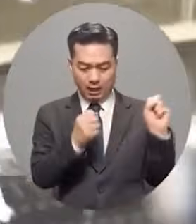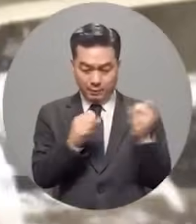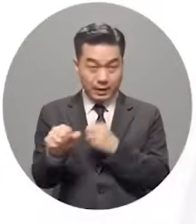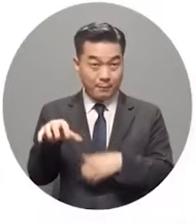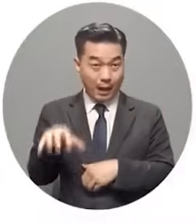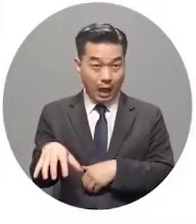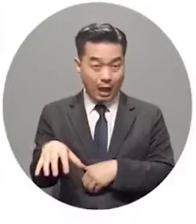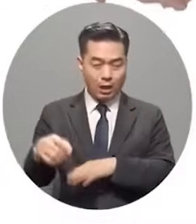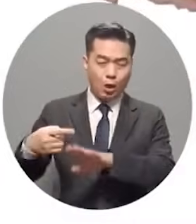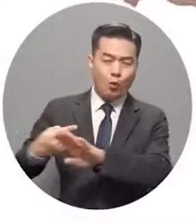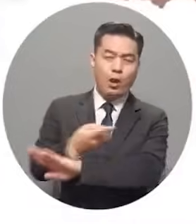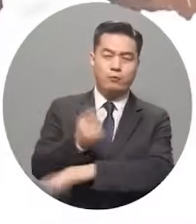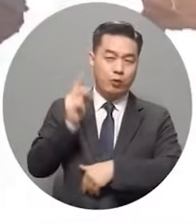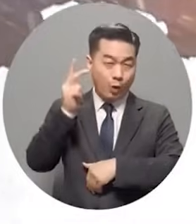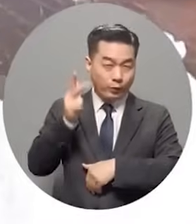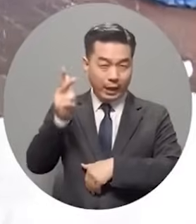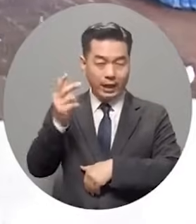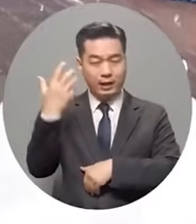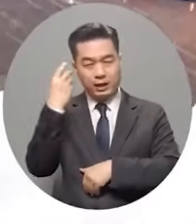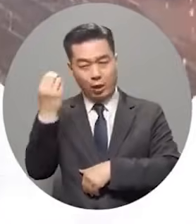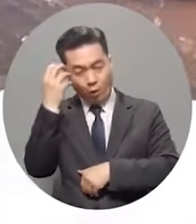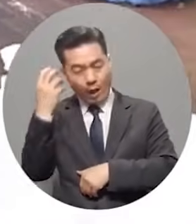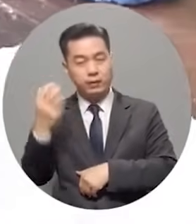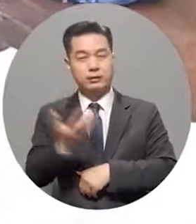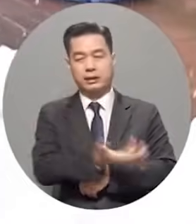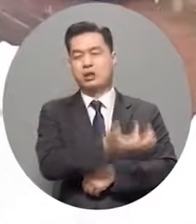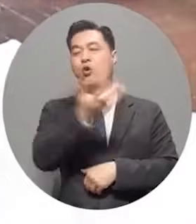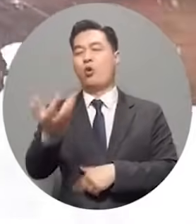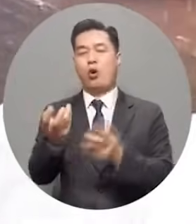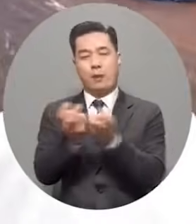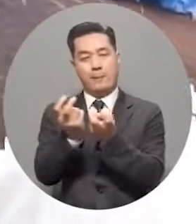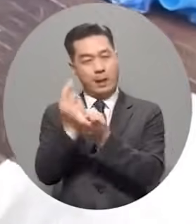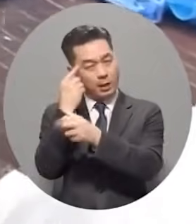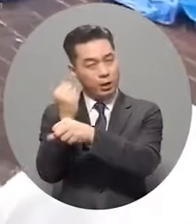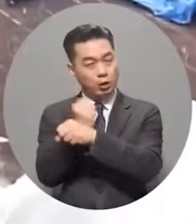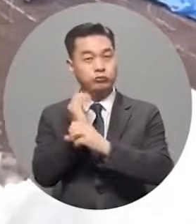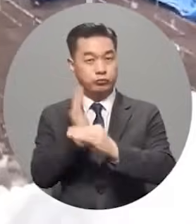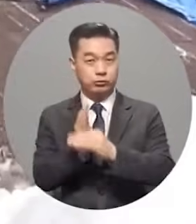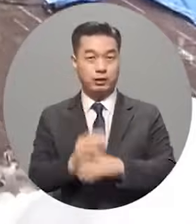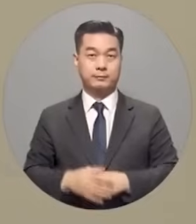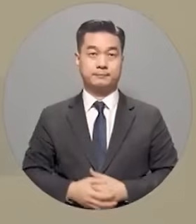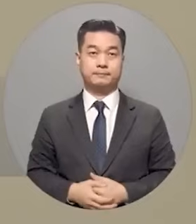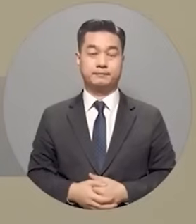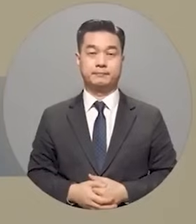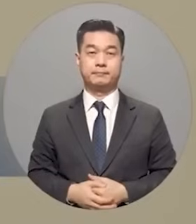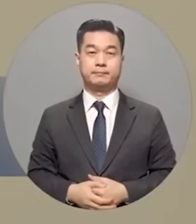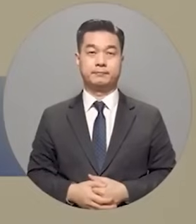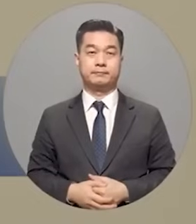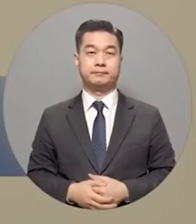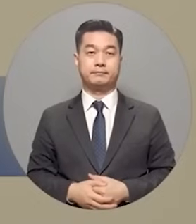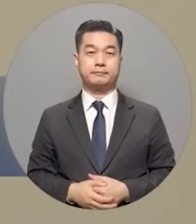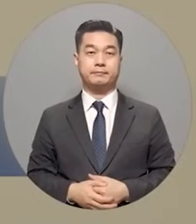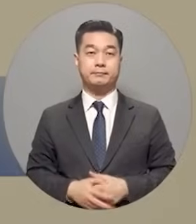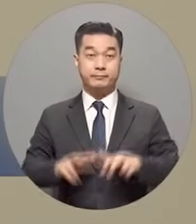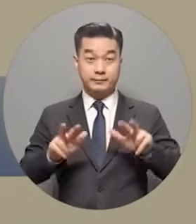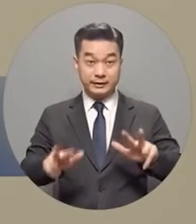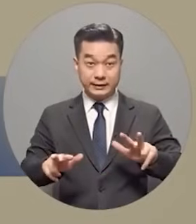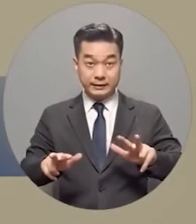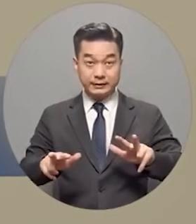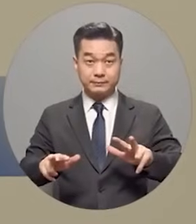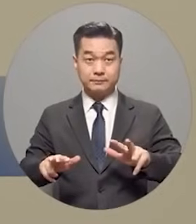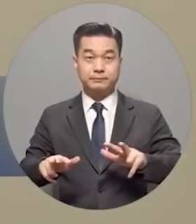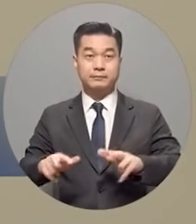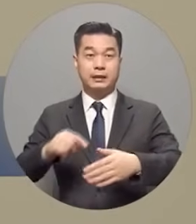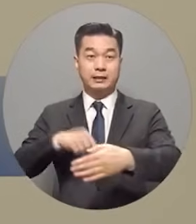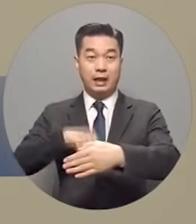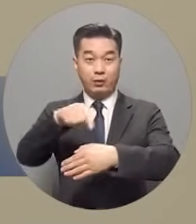이시카와현 외부의 호텔이나 여관으로 이주시키는 방안을 검토하기 시작했습니다. 県内外の宿泊業者